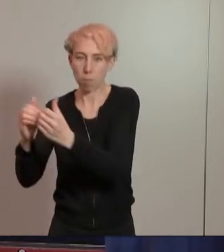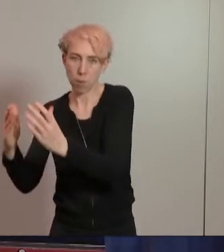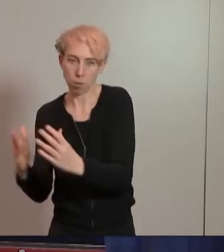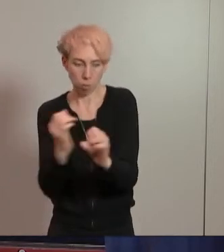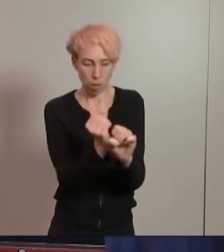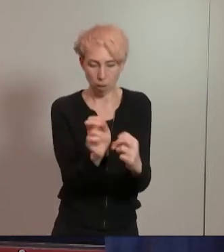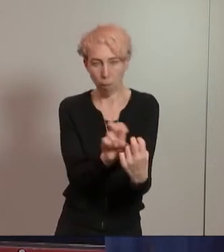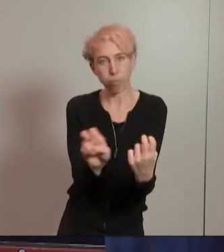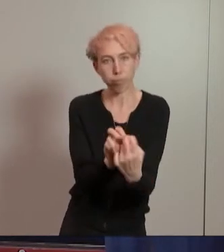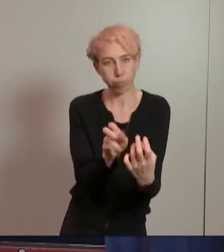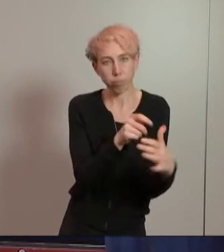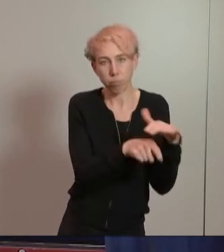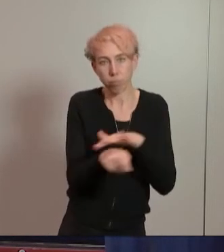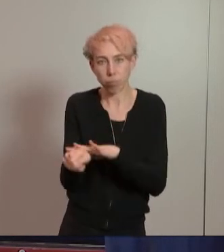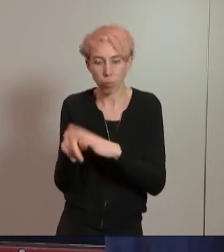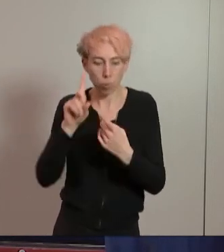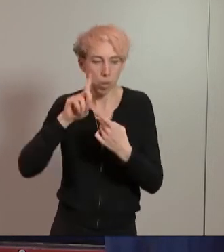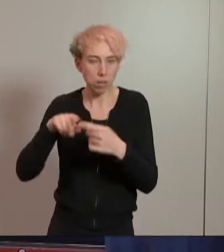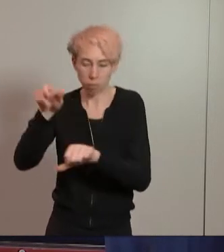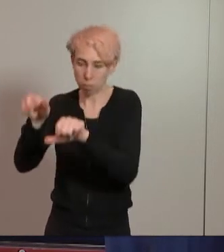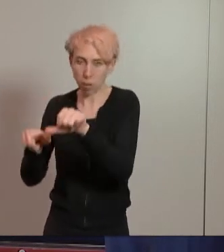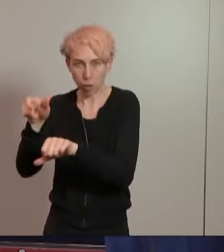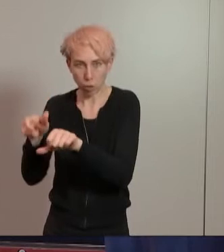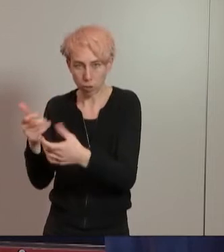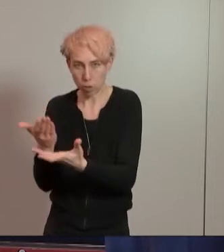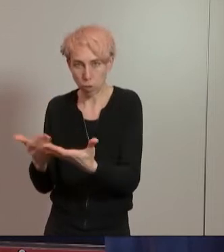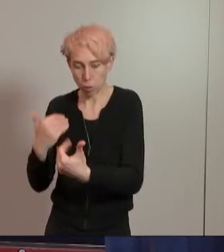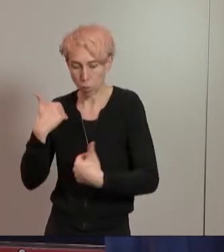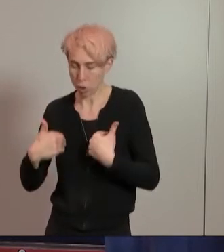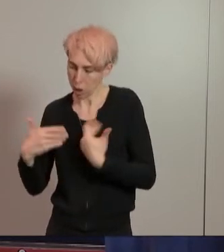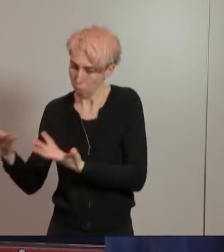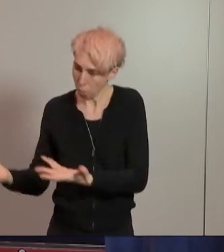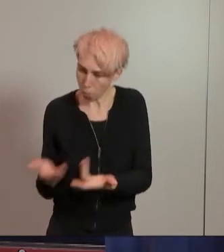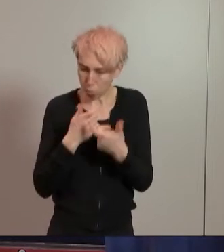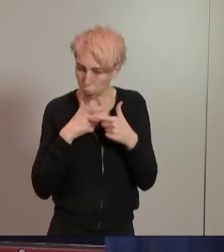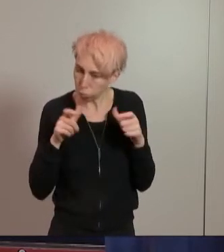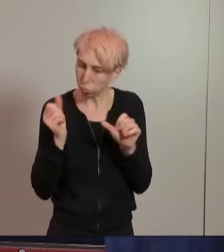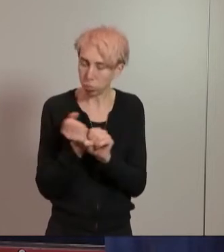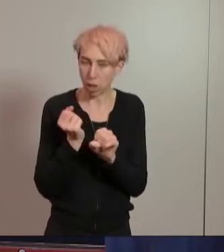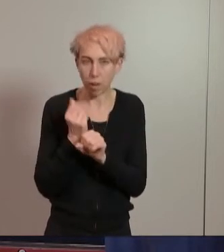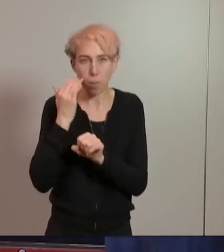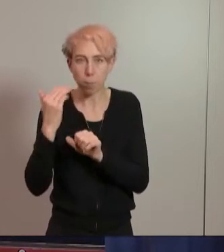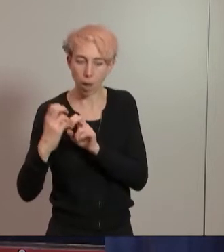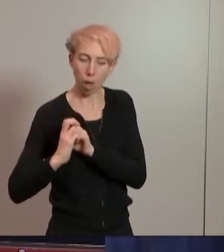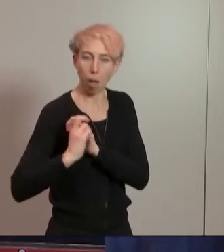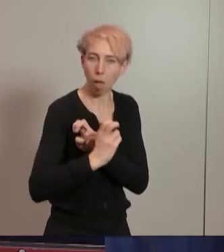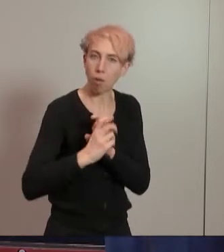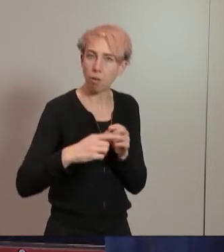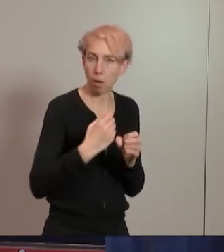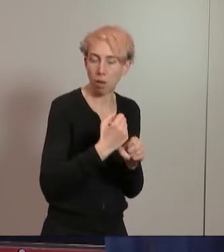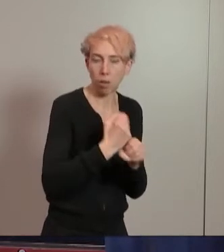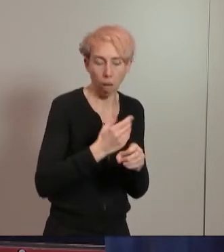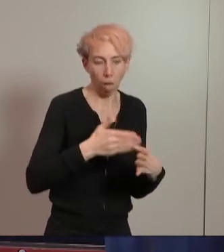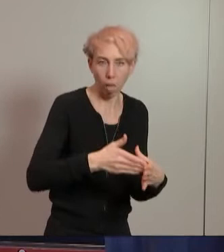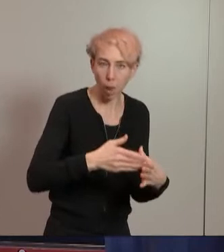à favoriser l'accès et le maintien dans l'emploi des agents en situation de handicap rencontrant des difficultés pour se rendre sur leur lieu de travail en